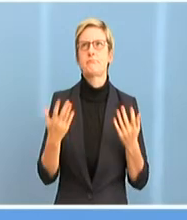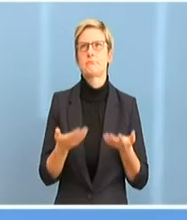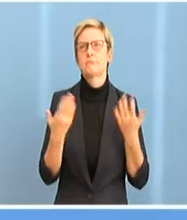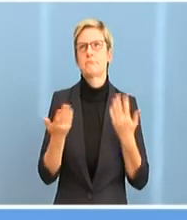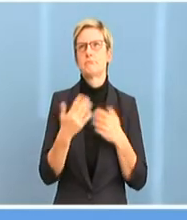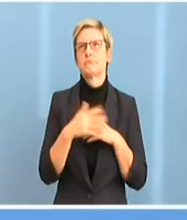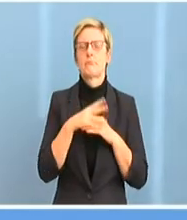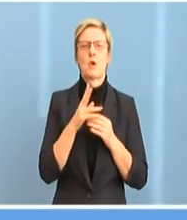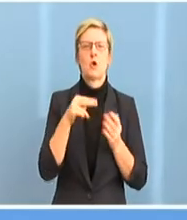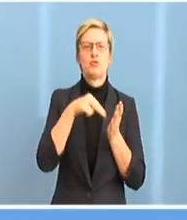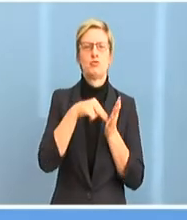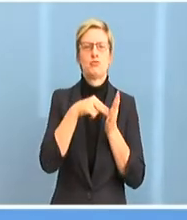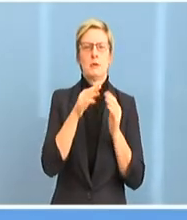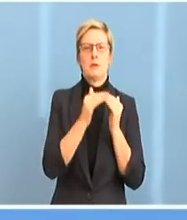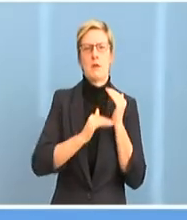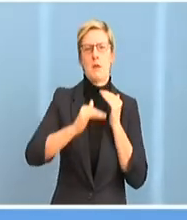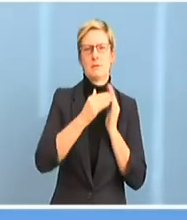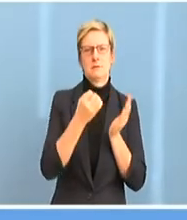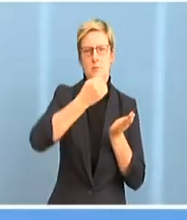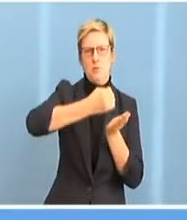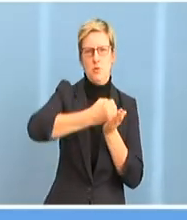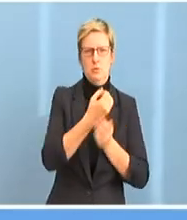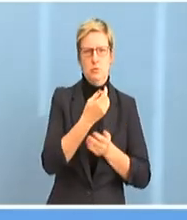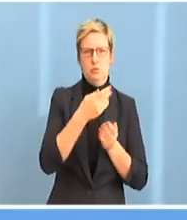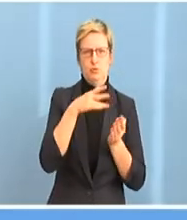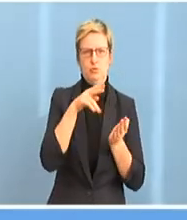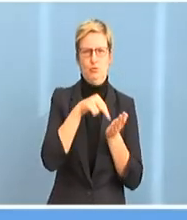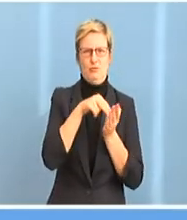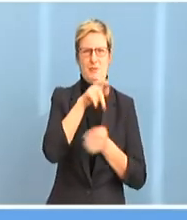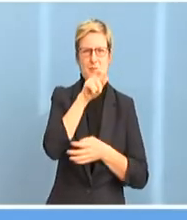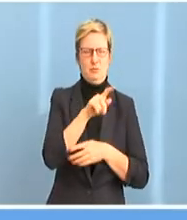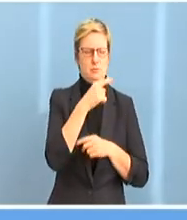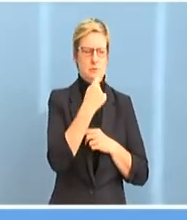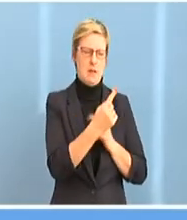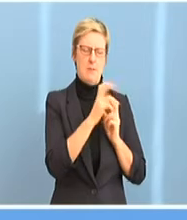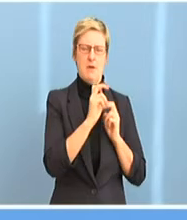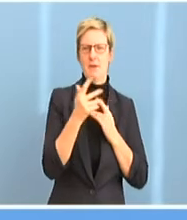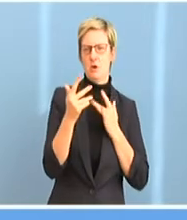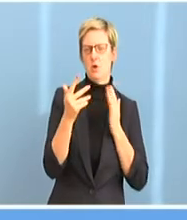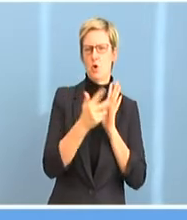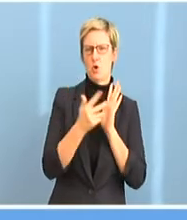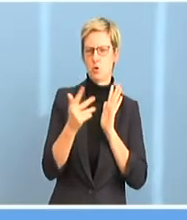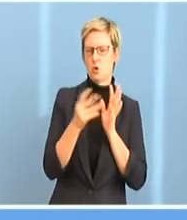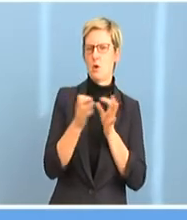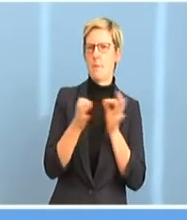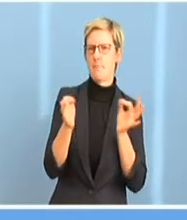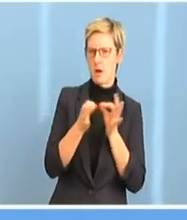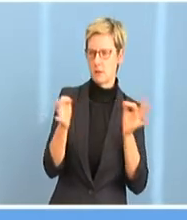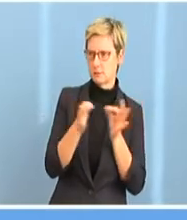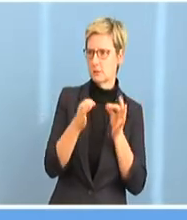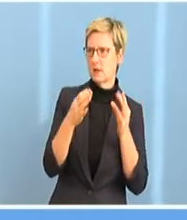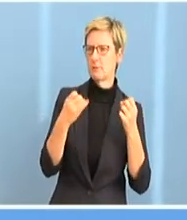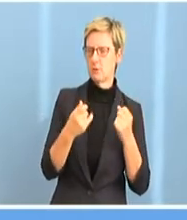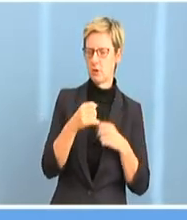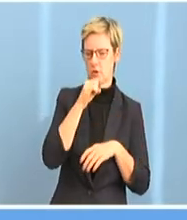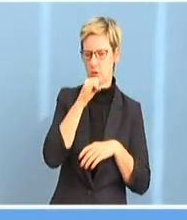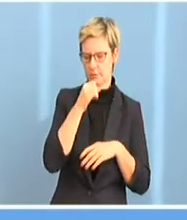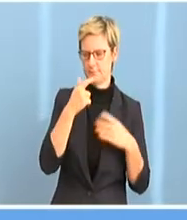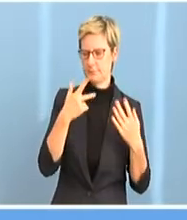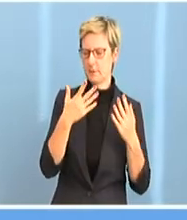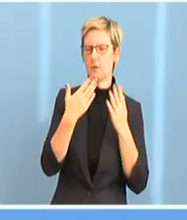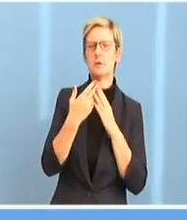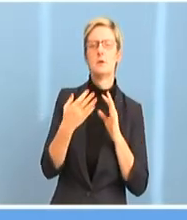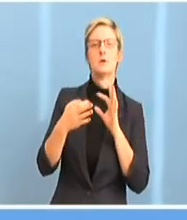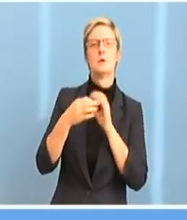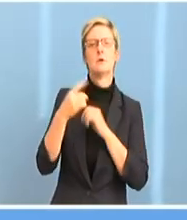aus einer zuständigen Landesbehörde eine Kontrollmaßnahme etwa zur Einhaltung der Maskenpflicht leiten und bekommt dann